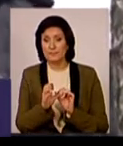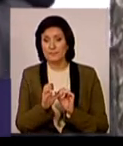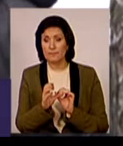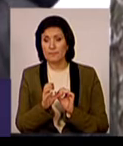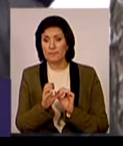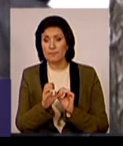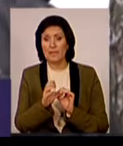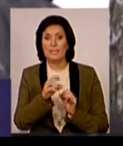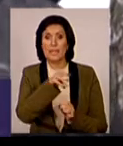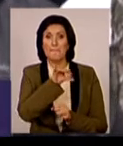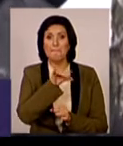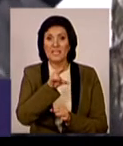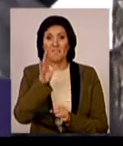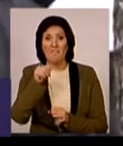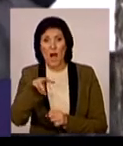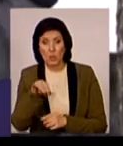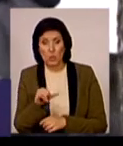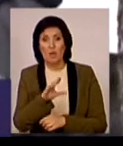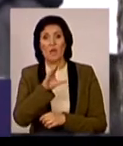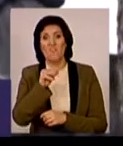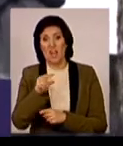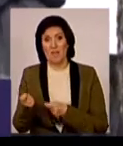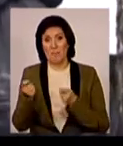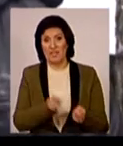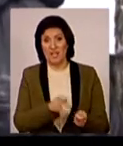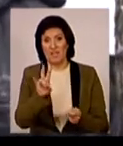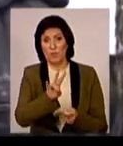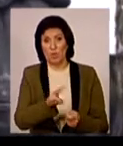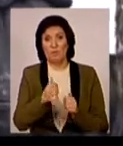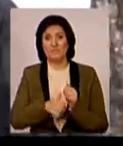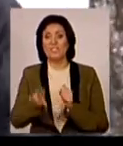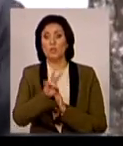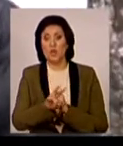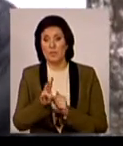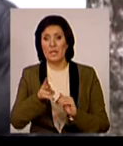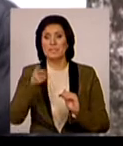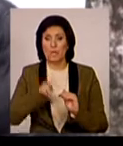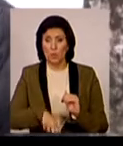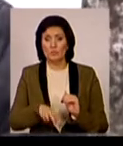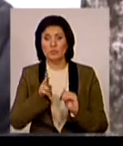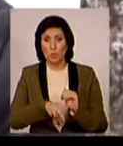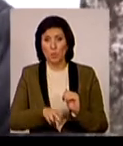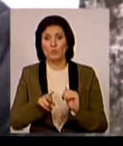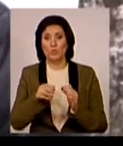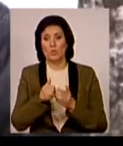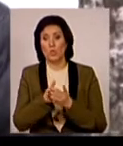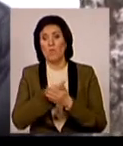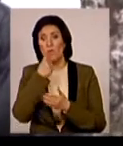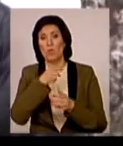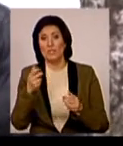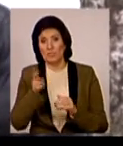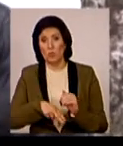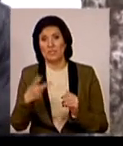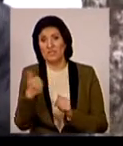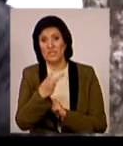за мінеральну вату, а вата приїхала в ноябрі. В середині ноября закінчимо, до Нового року закінчимо,